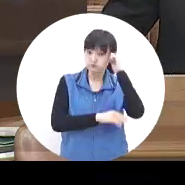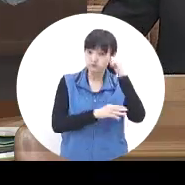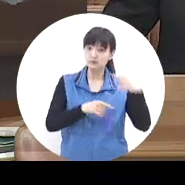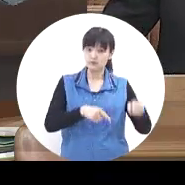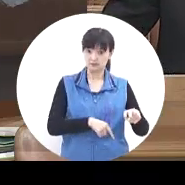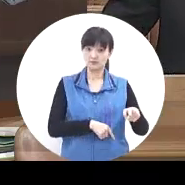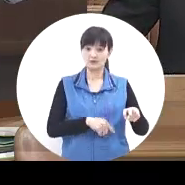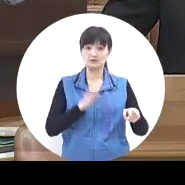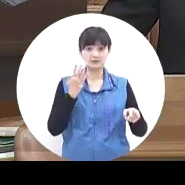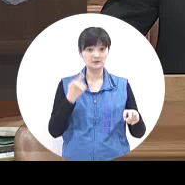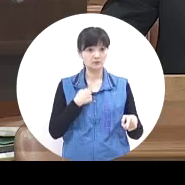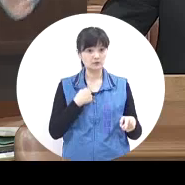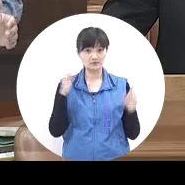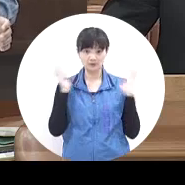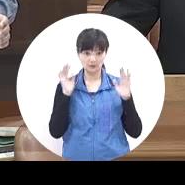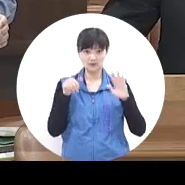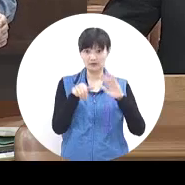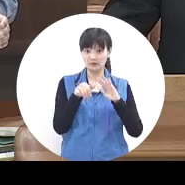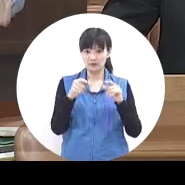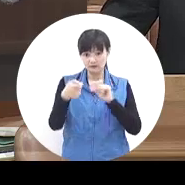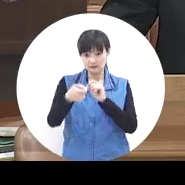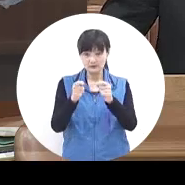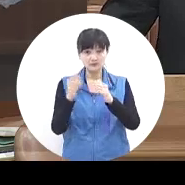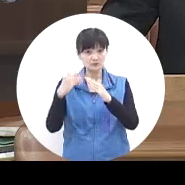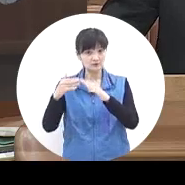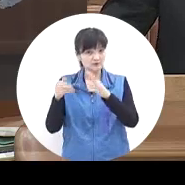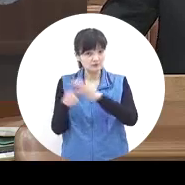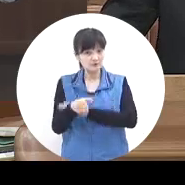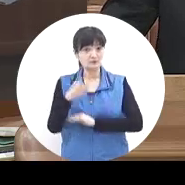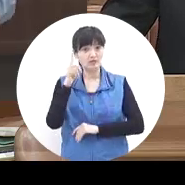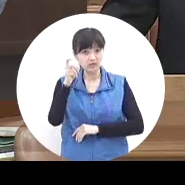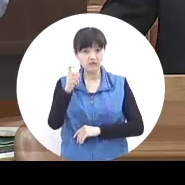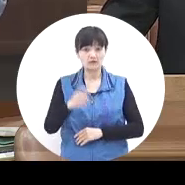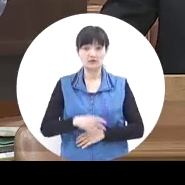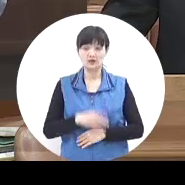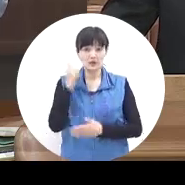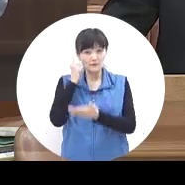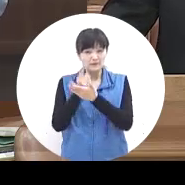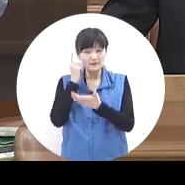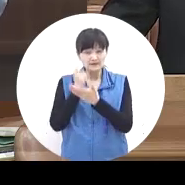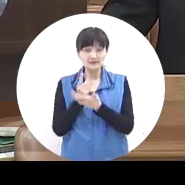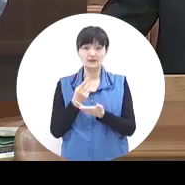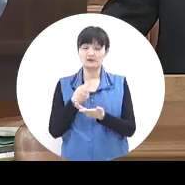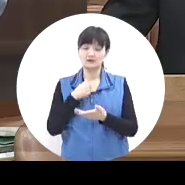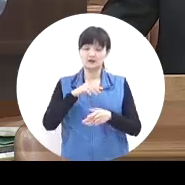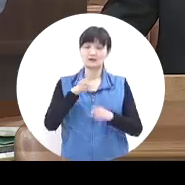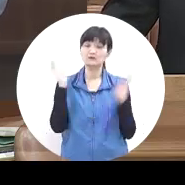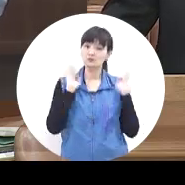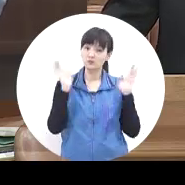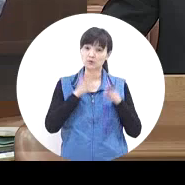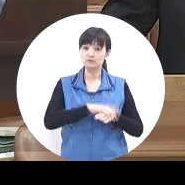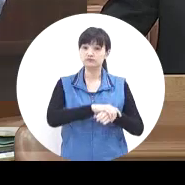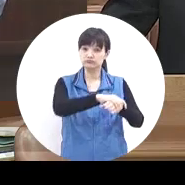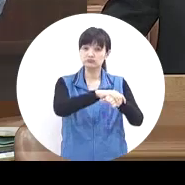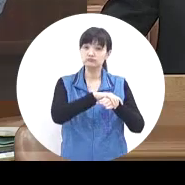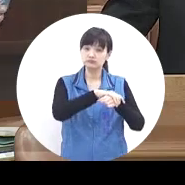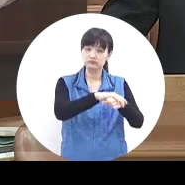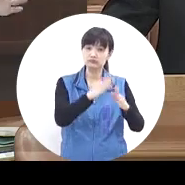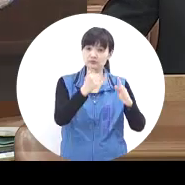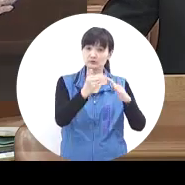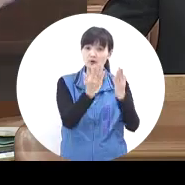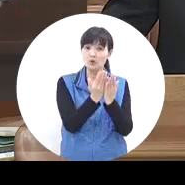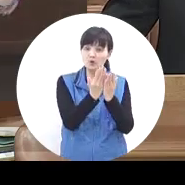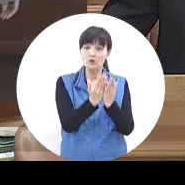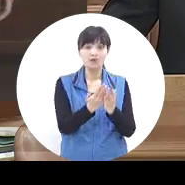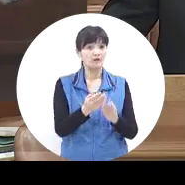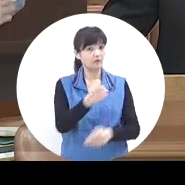我既然无材料，囡仔直接读书，每天他要为了接送小朋友，他你知道，你一直鼓励年轻人，然